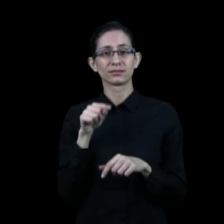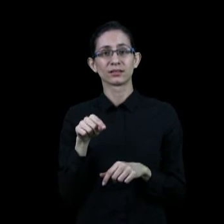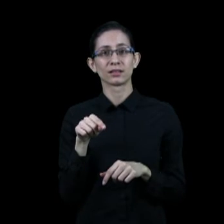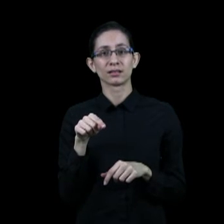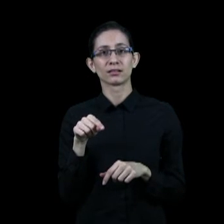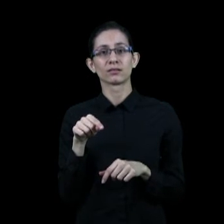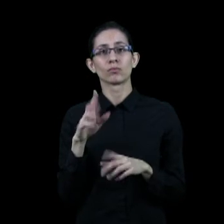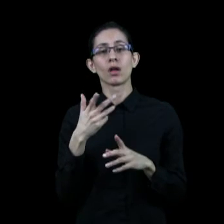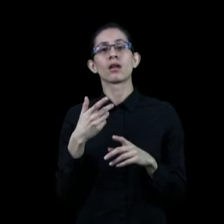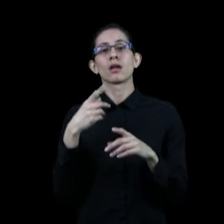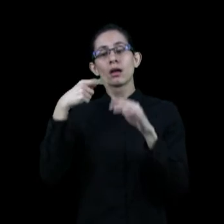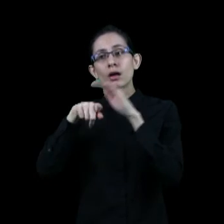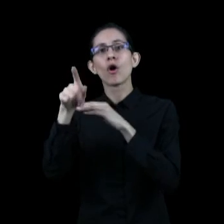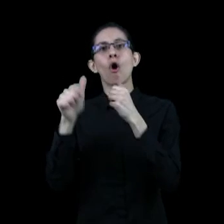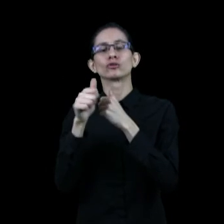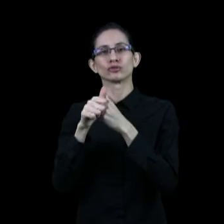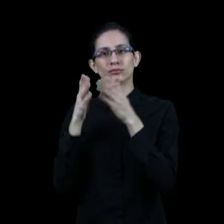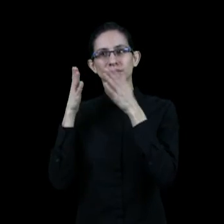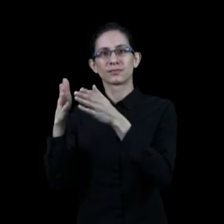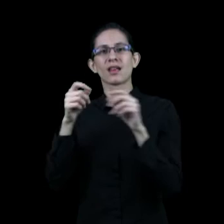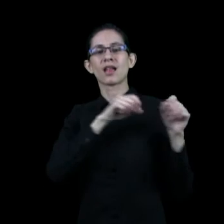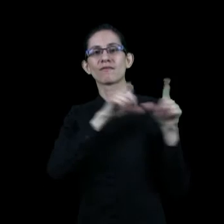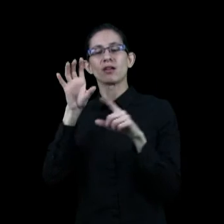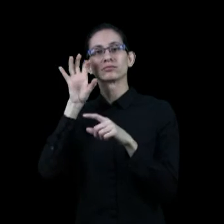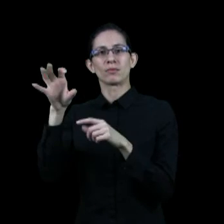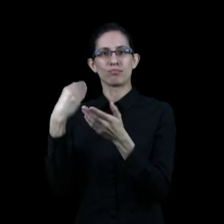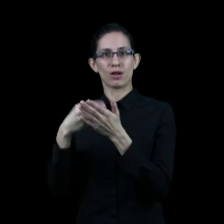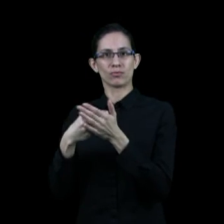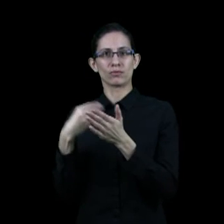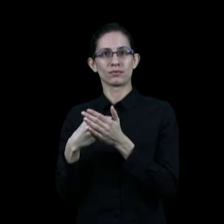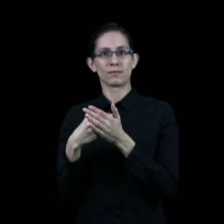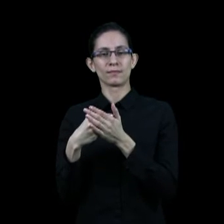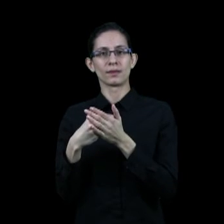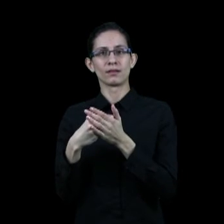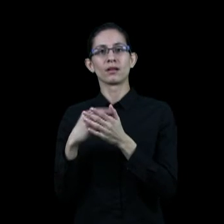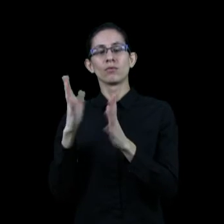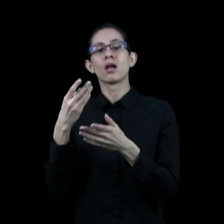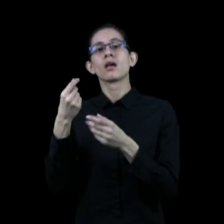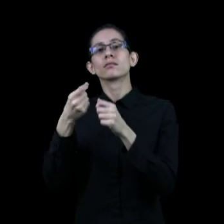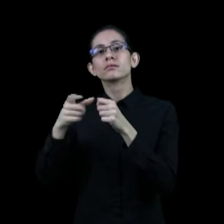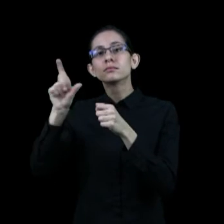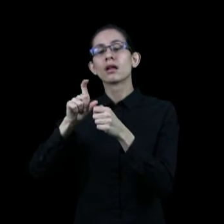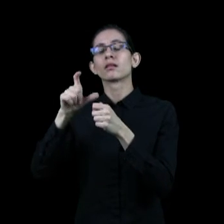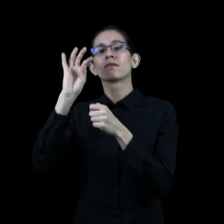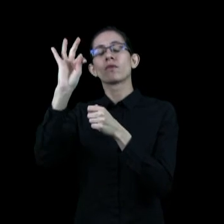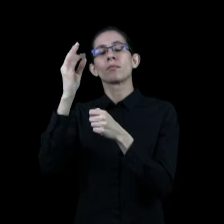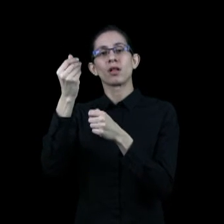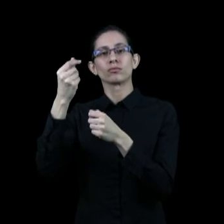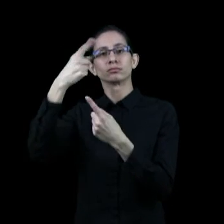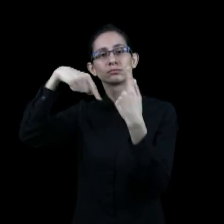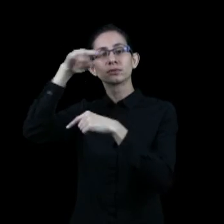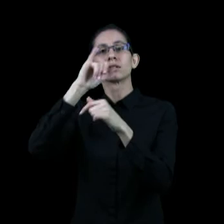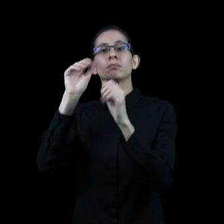wprowadzeniu terminu inflacja, odnosił się on do inflacji pieniężnej, czyli wzrostu podaży